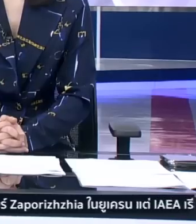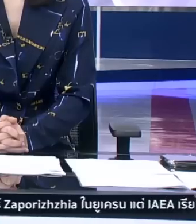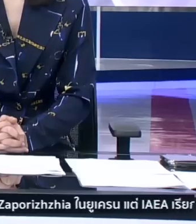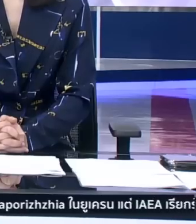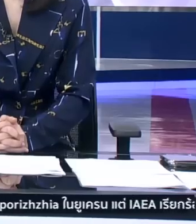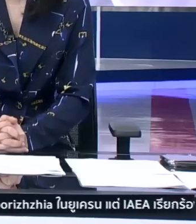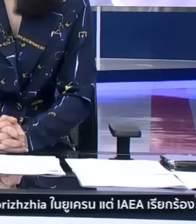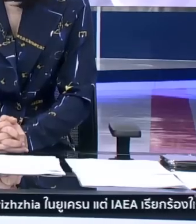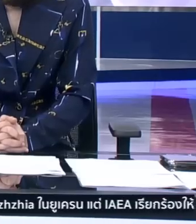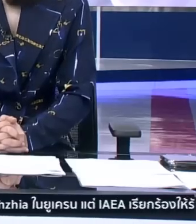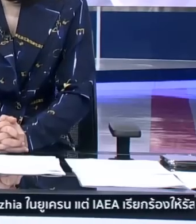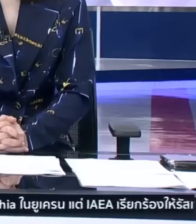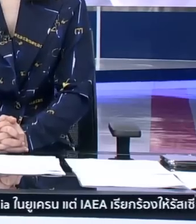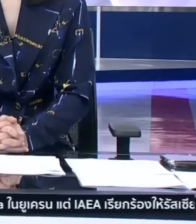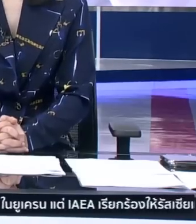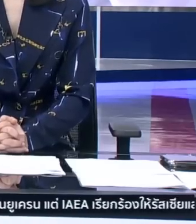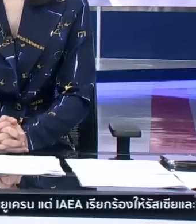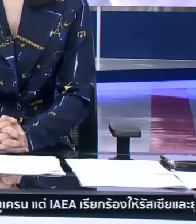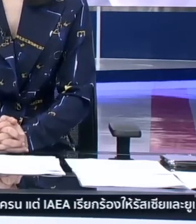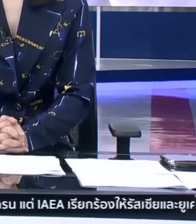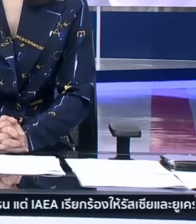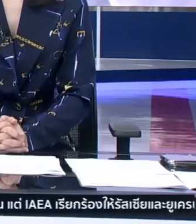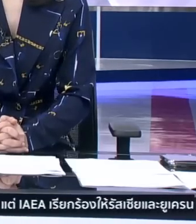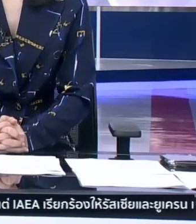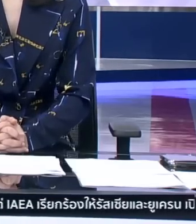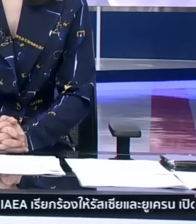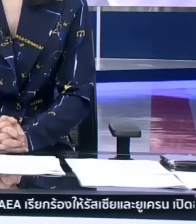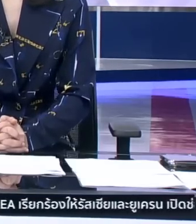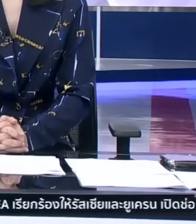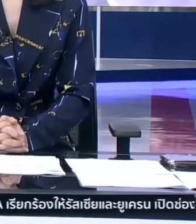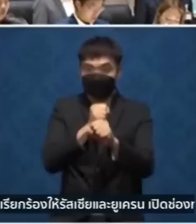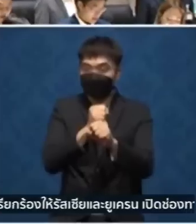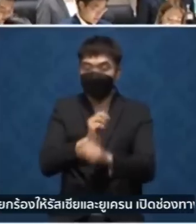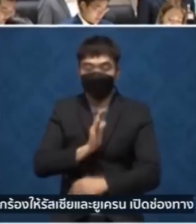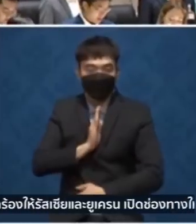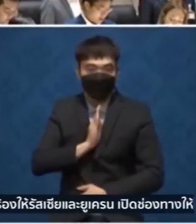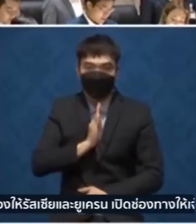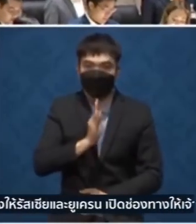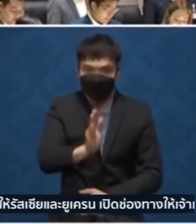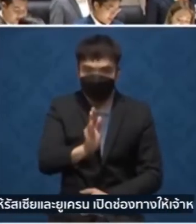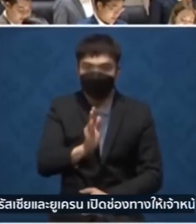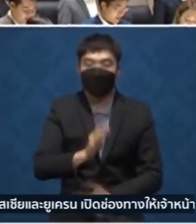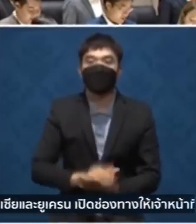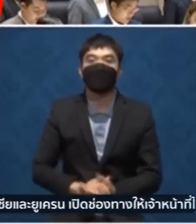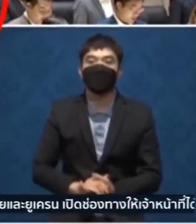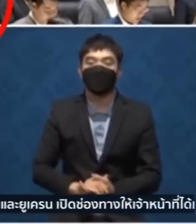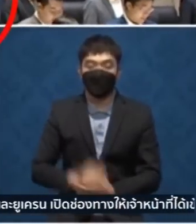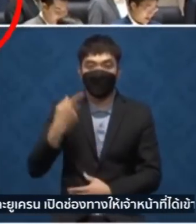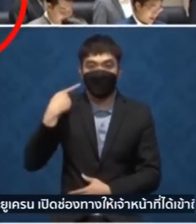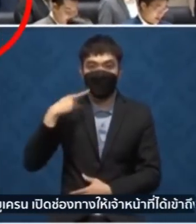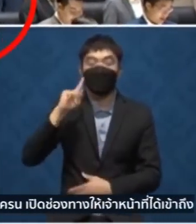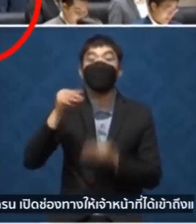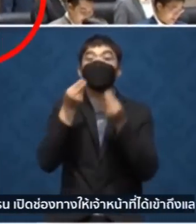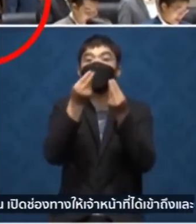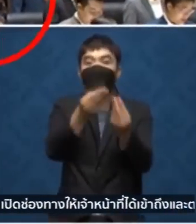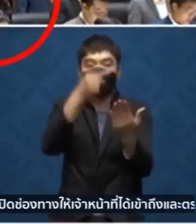มีควันหลงมาจากการประชุมสภาเมื่อวันอังคารที่ผ่านมาที่มีการเลือกประธานสภาแล้วก็รองประธานสภาปร